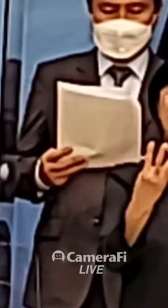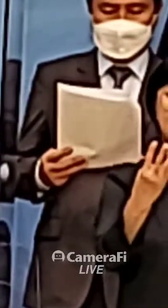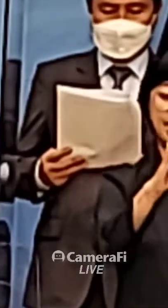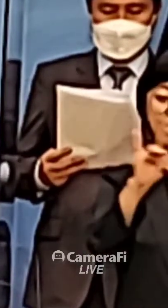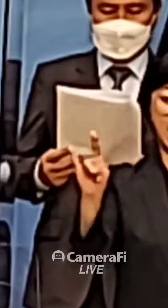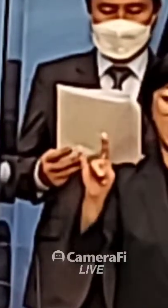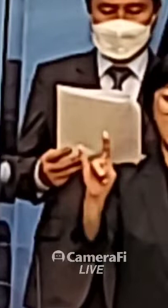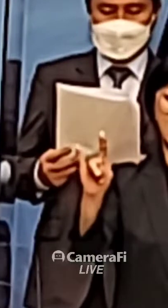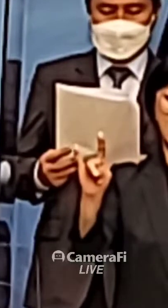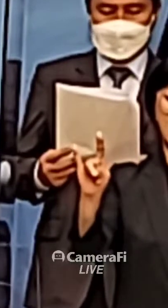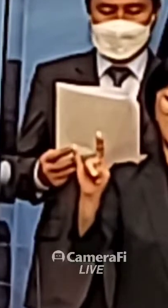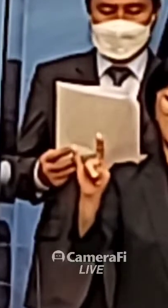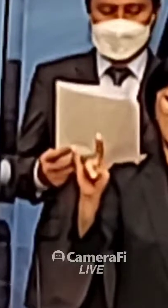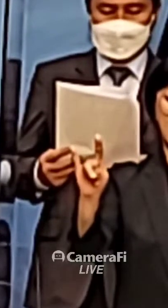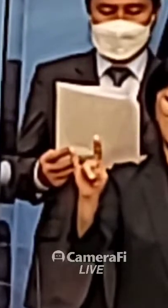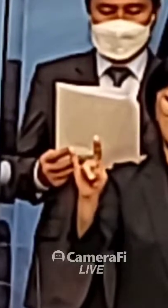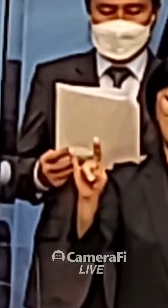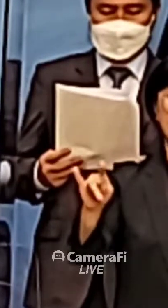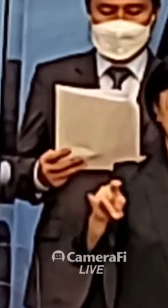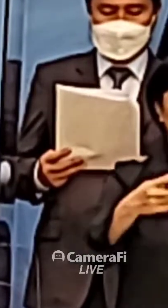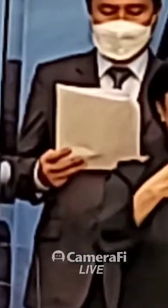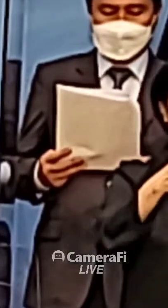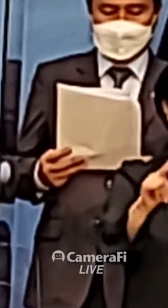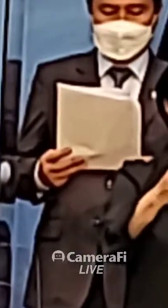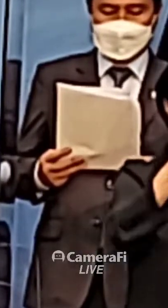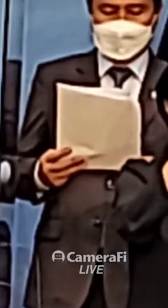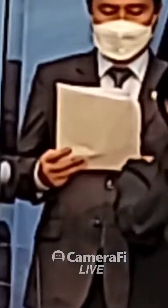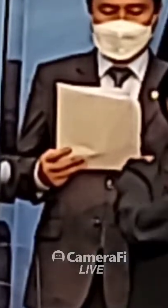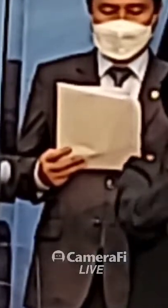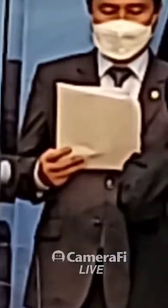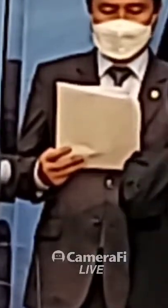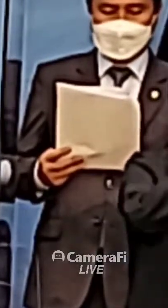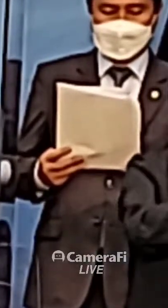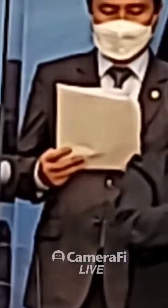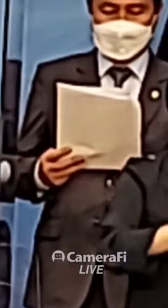37.3배에 달하는 지역이 4대 핵심 규제로 묶여져 있습니다.